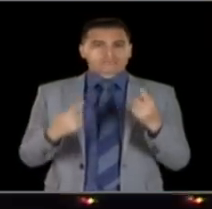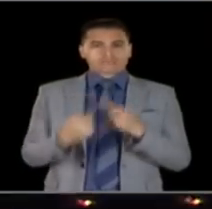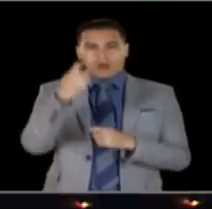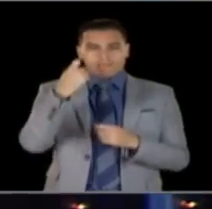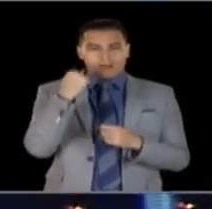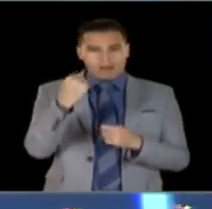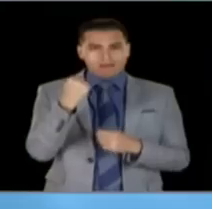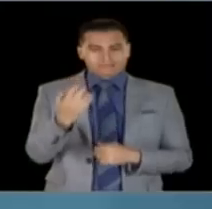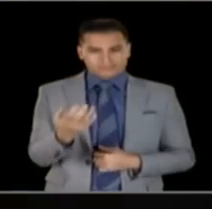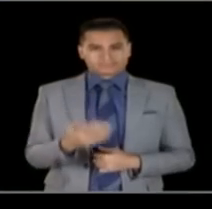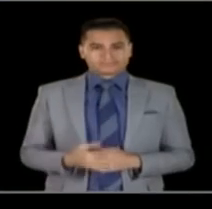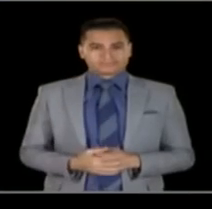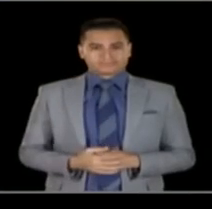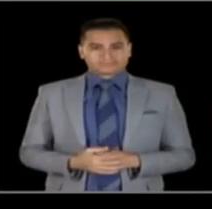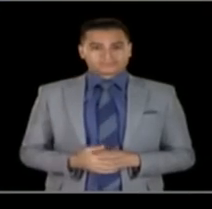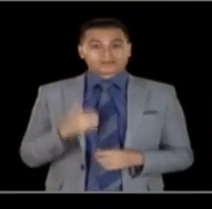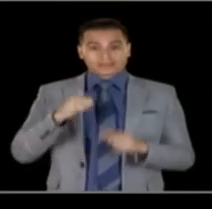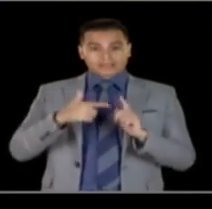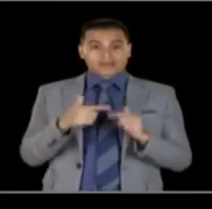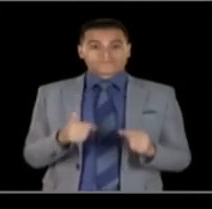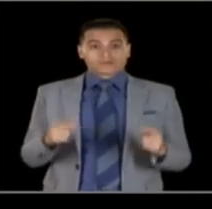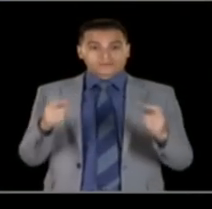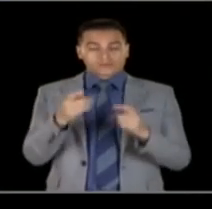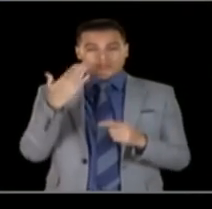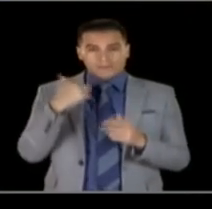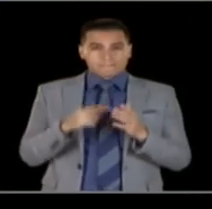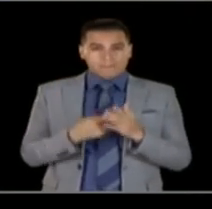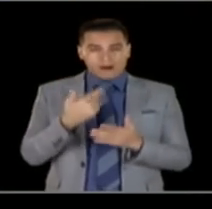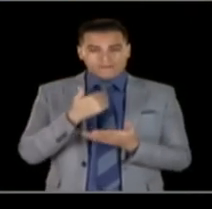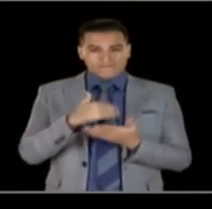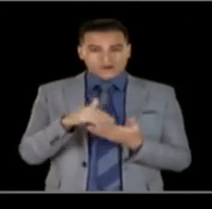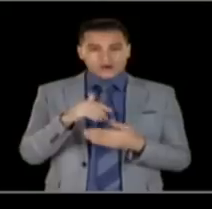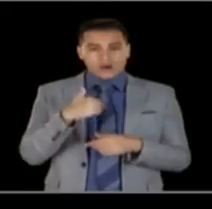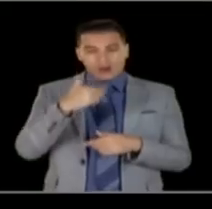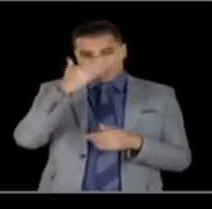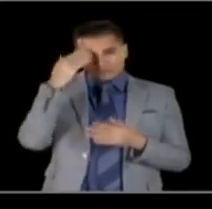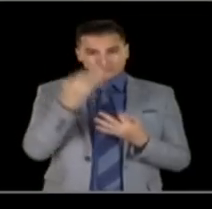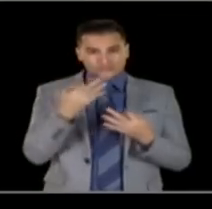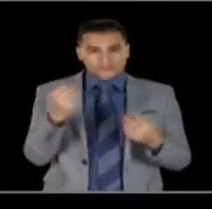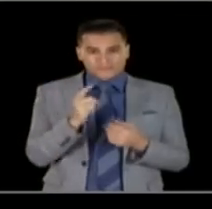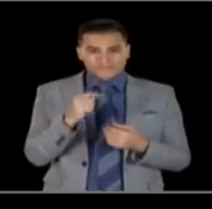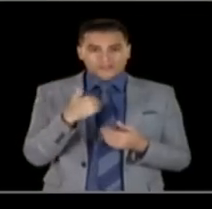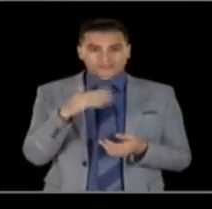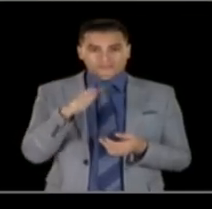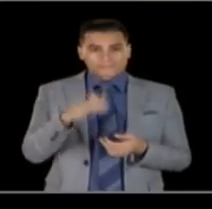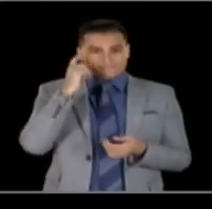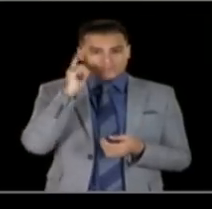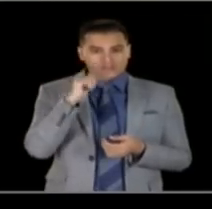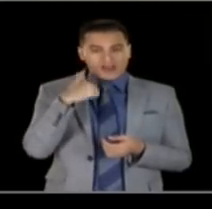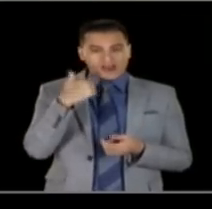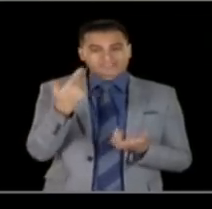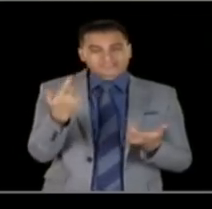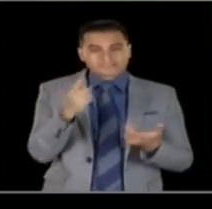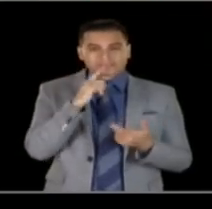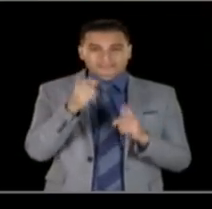القاضيه. دي تاني ماتش لينا. المره اللي فاتت ما كانش عندنا خبره، ما كناش بنلحق ندوس على البازل مع ان المعلومه عندنا،